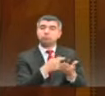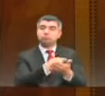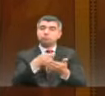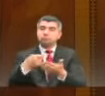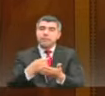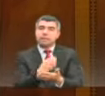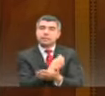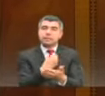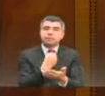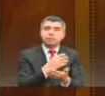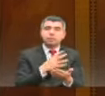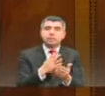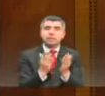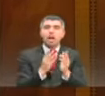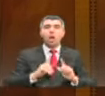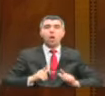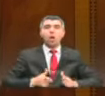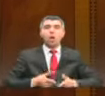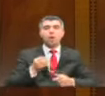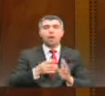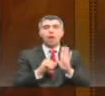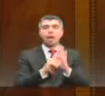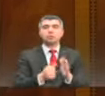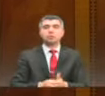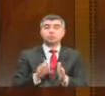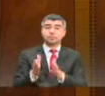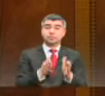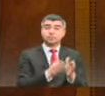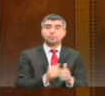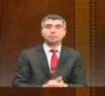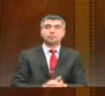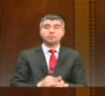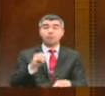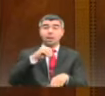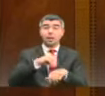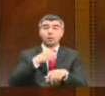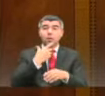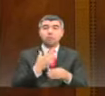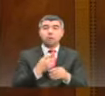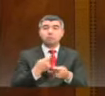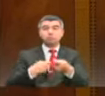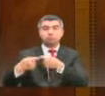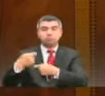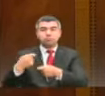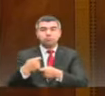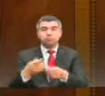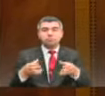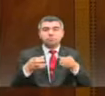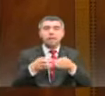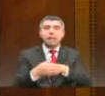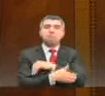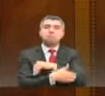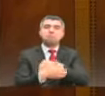الصحة والتعليم. دال تقوية الاقتصاد الاجتماعي وتعزيز مساهمته في مكافحة الفقر